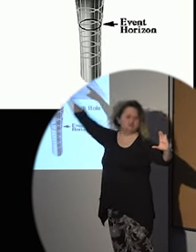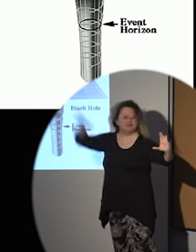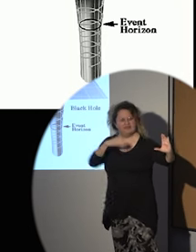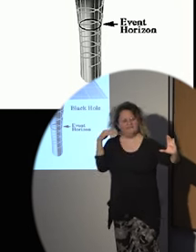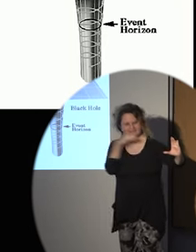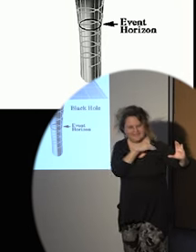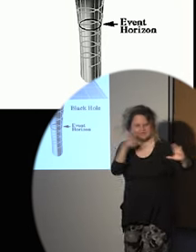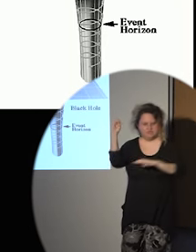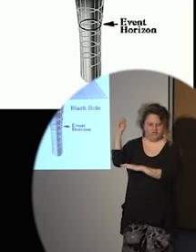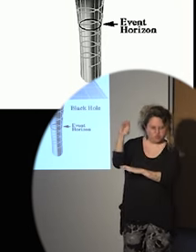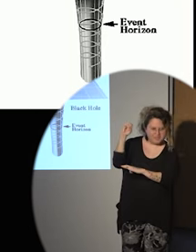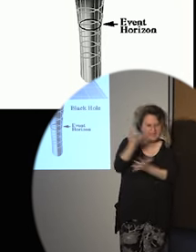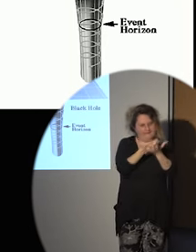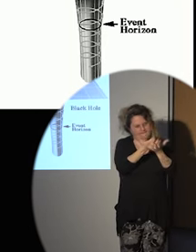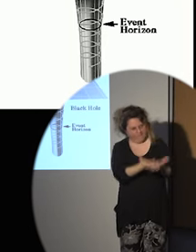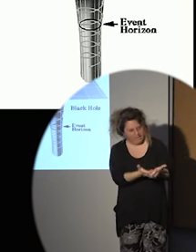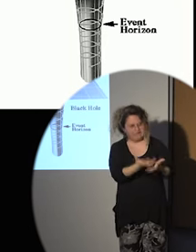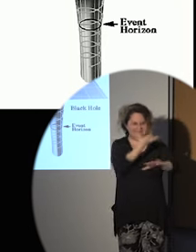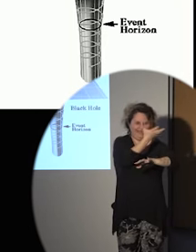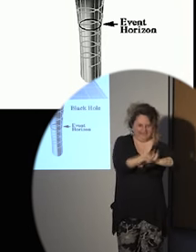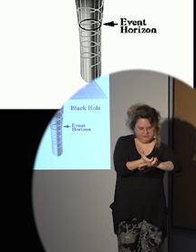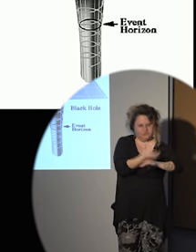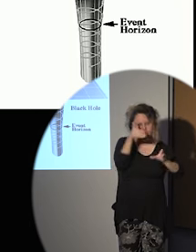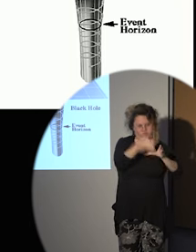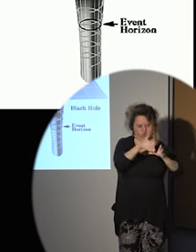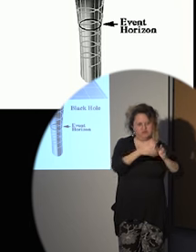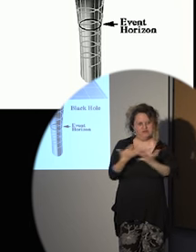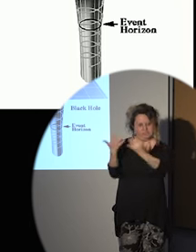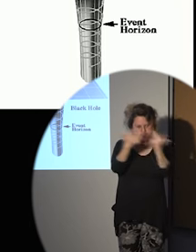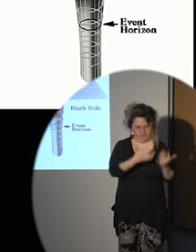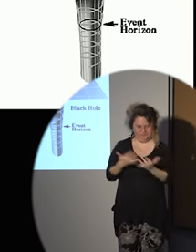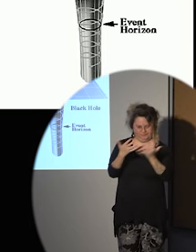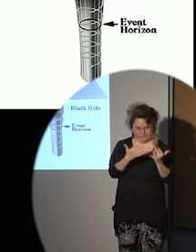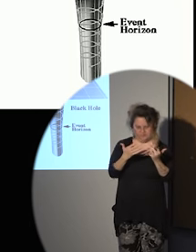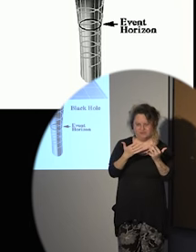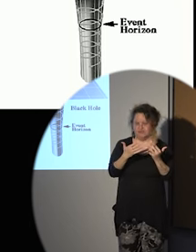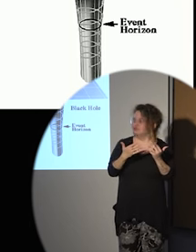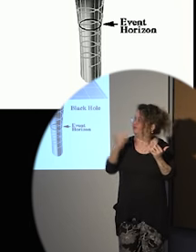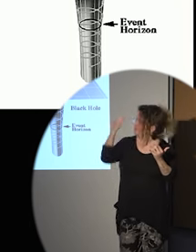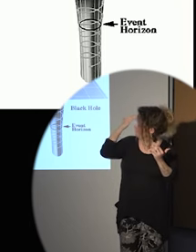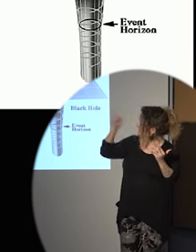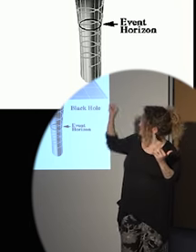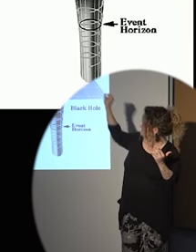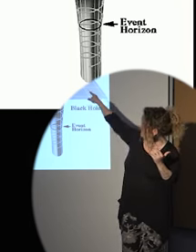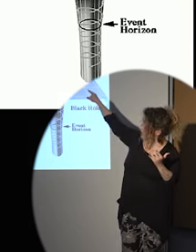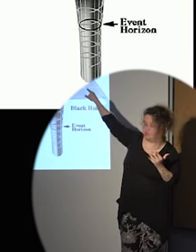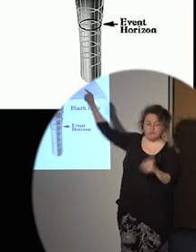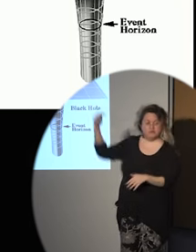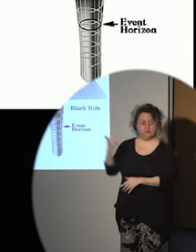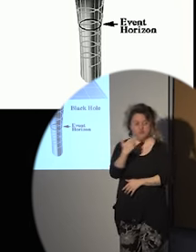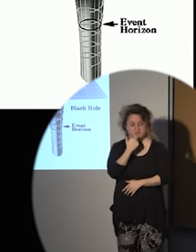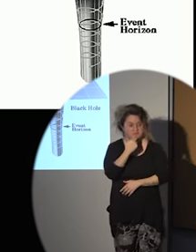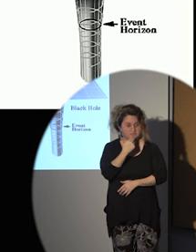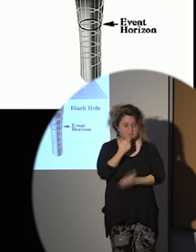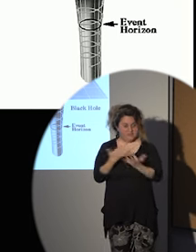du monde. Mais ce qui est intéressant, c'est que si vous appliquez cette équation à des objets que nous connaissons, on peut en déduire des